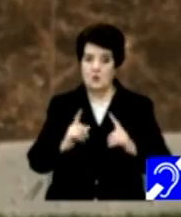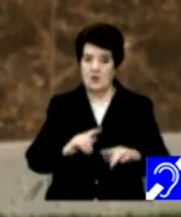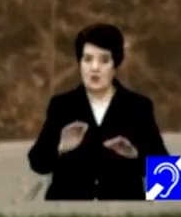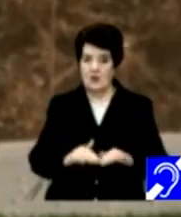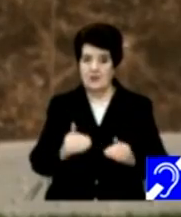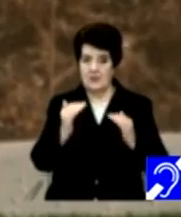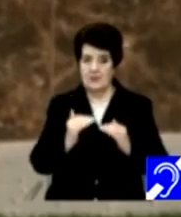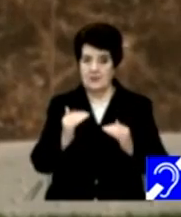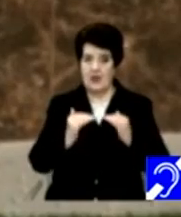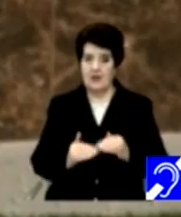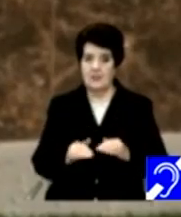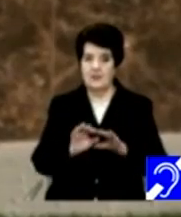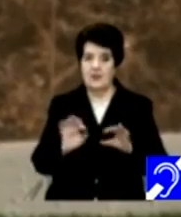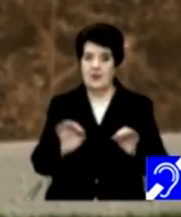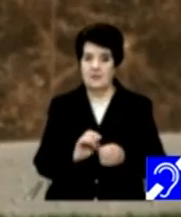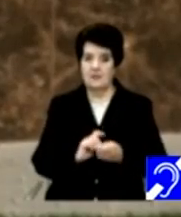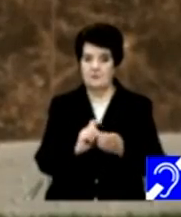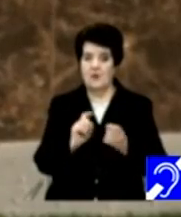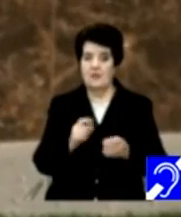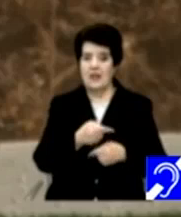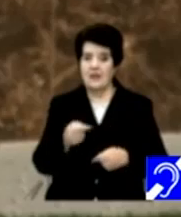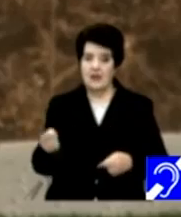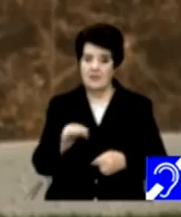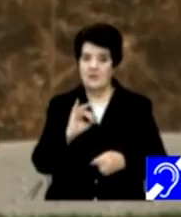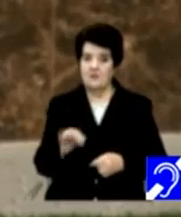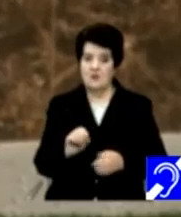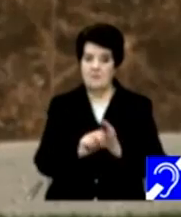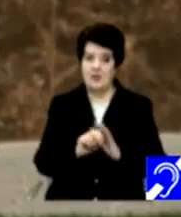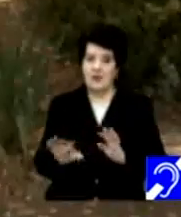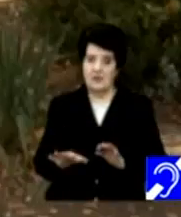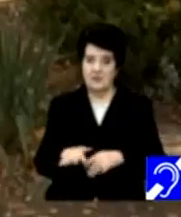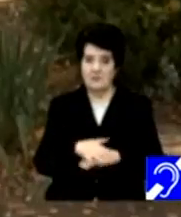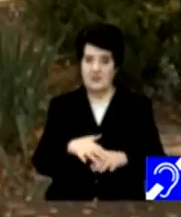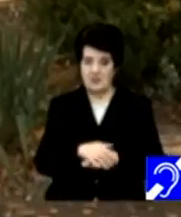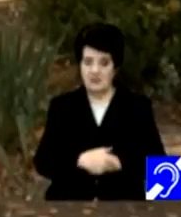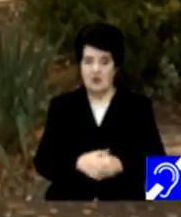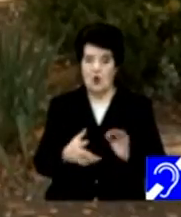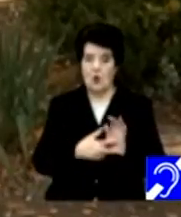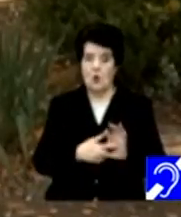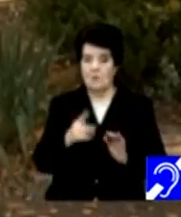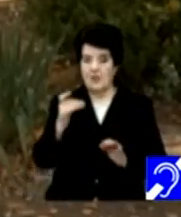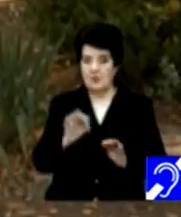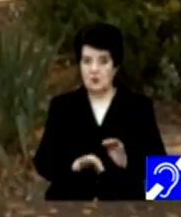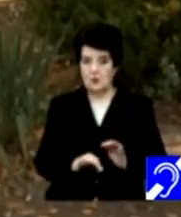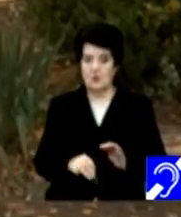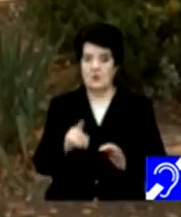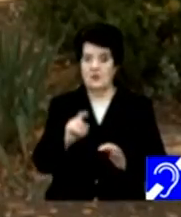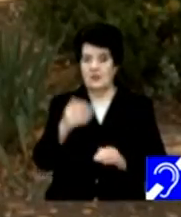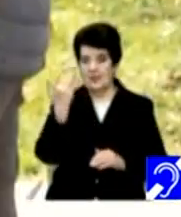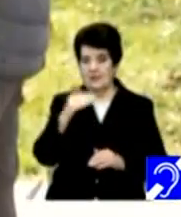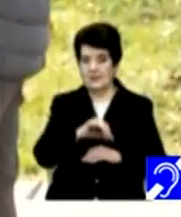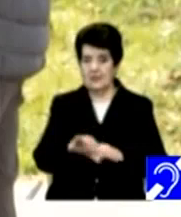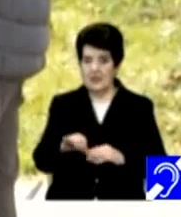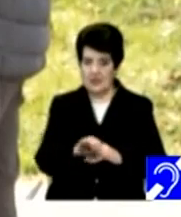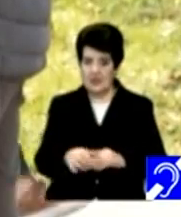scade de la an la an din cauza sporului natural negativ, dar și a migrației masive. 8% dintre studenți sunt din străinătate,